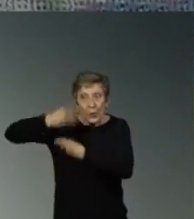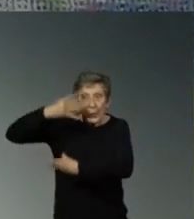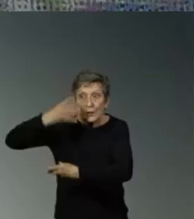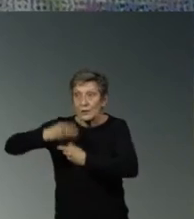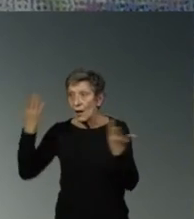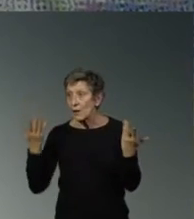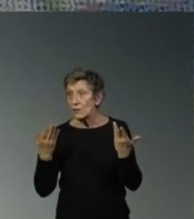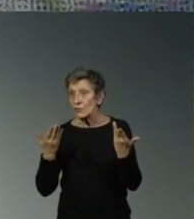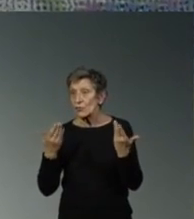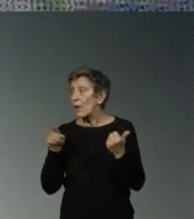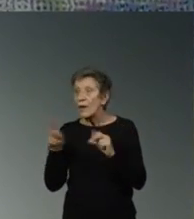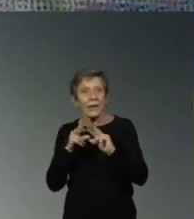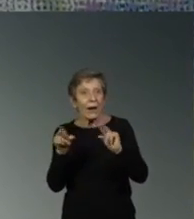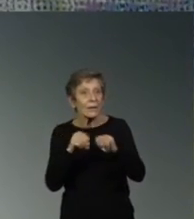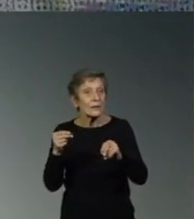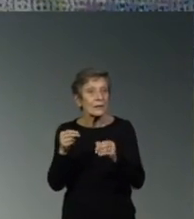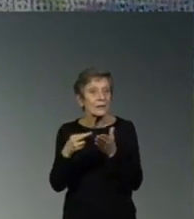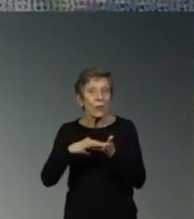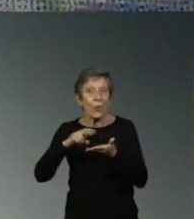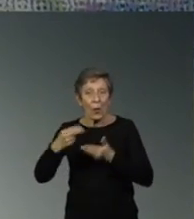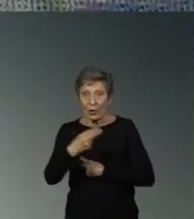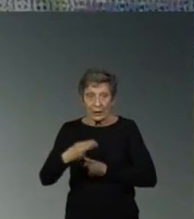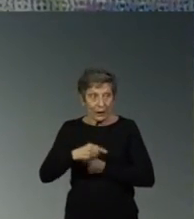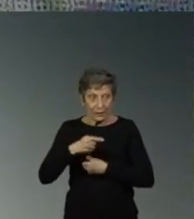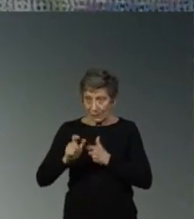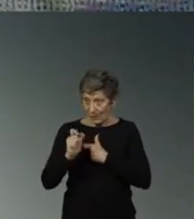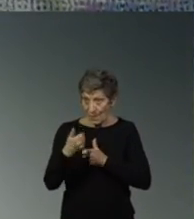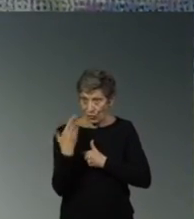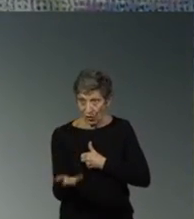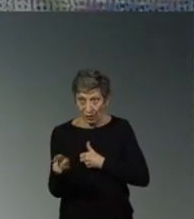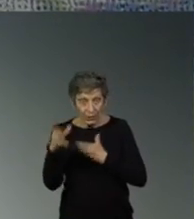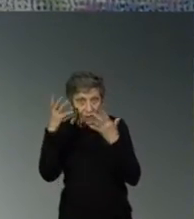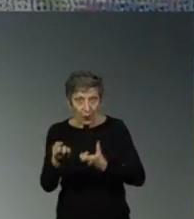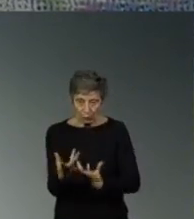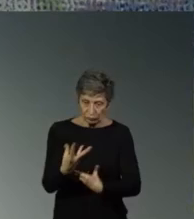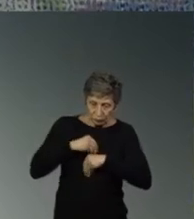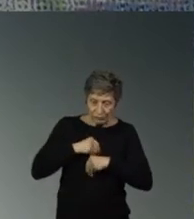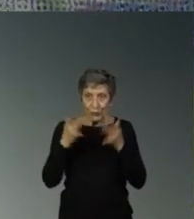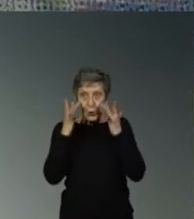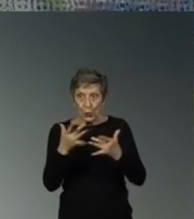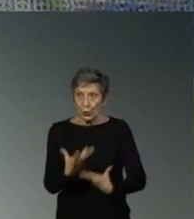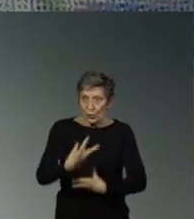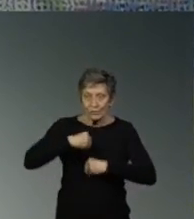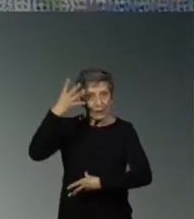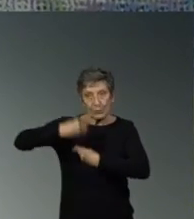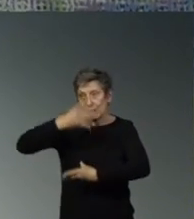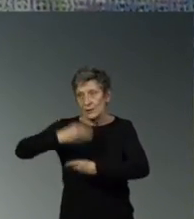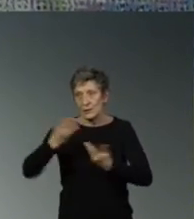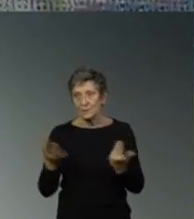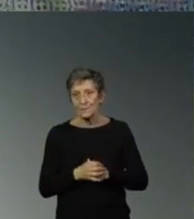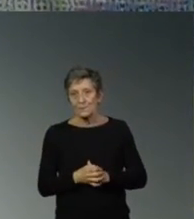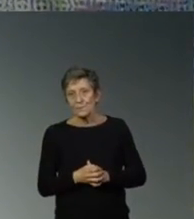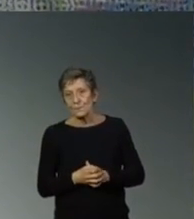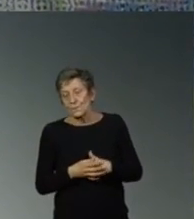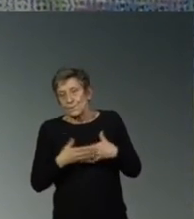de la narratrice du roman de Nathalie est vraiment dans cette démarche d'appropriation culturelle quelque part ou dans, voilà.